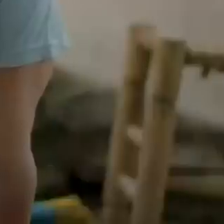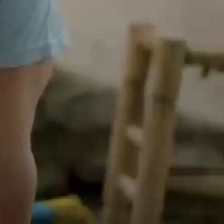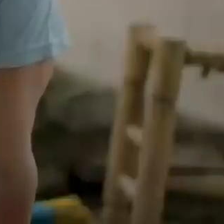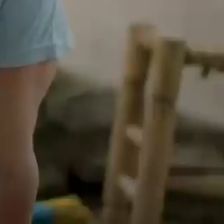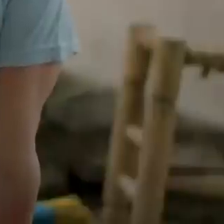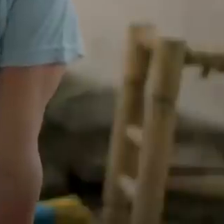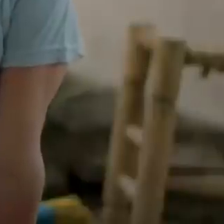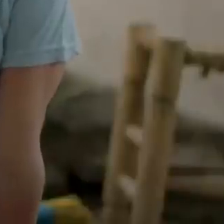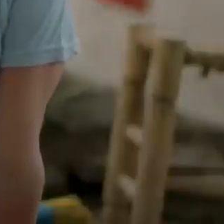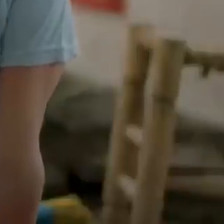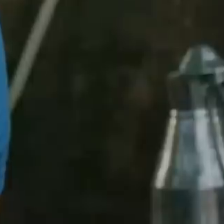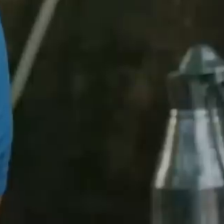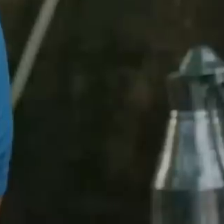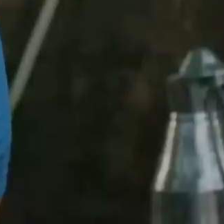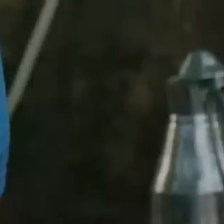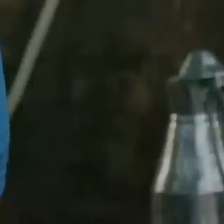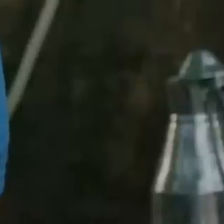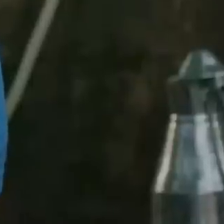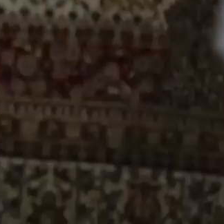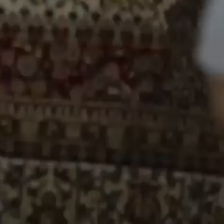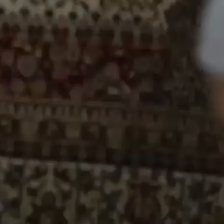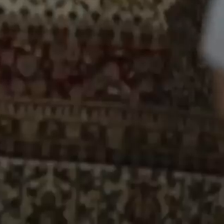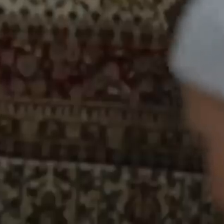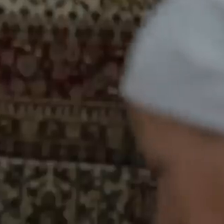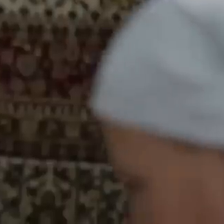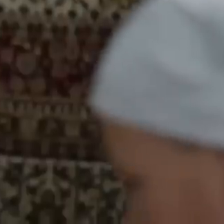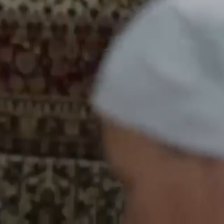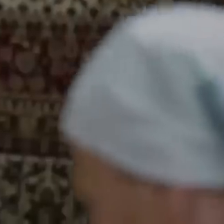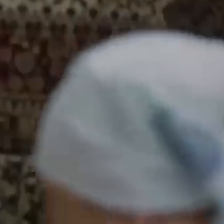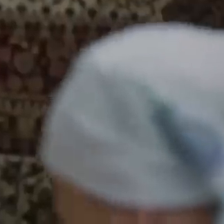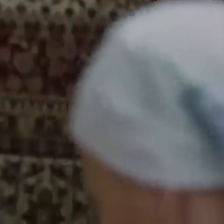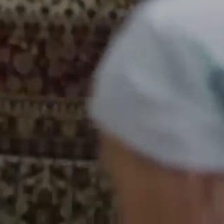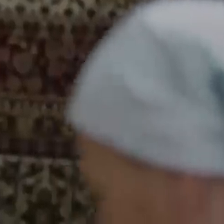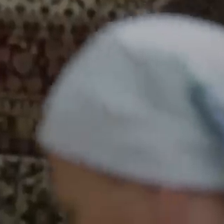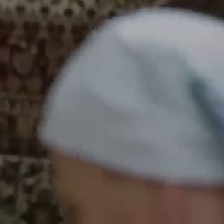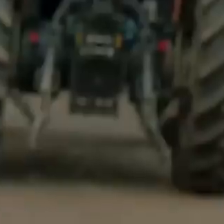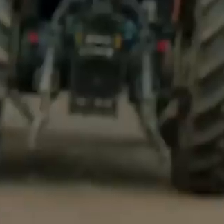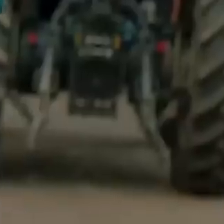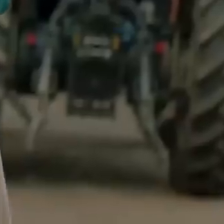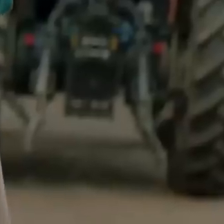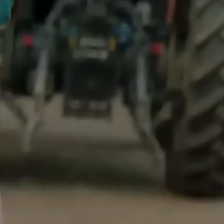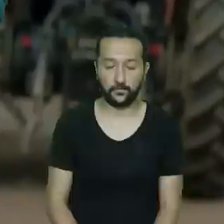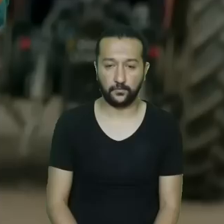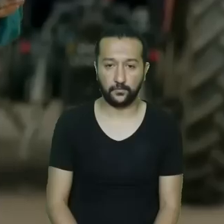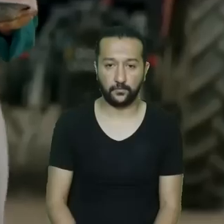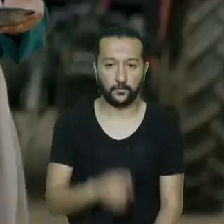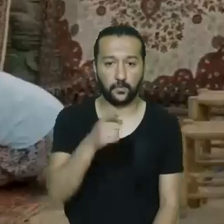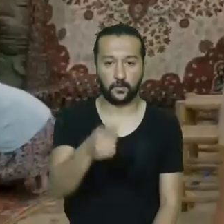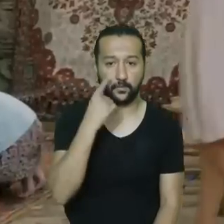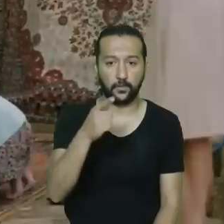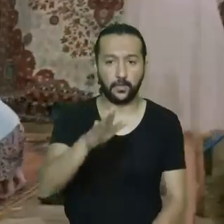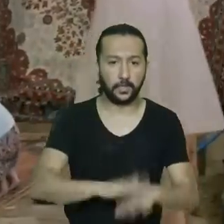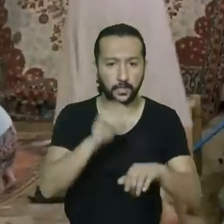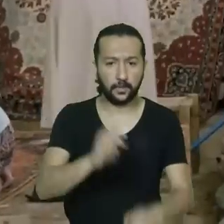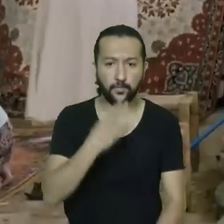dedi. Solan yüzüyle dalgın dalgın halının başında kovaya çamaşır suyu katıyor. Gülenay çaylarla geldi. Aa,